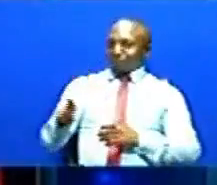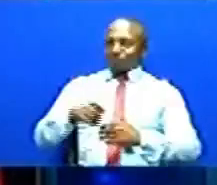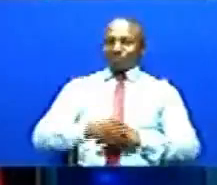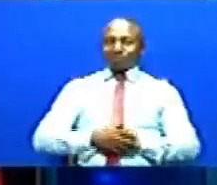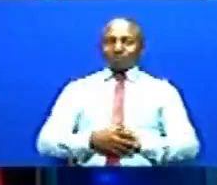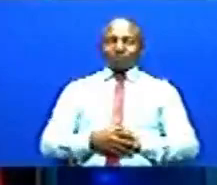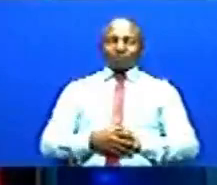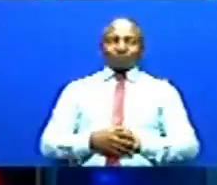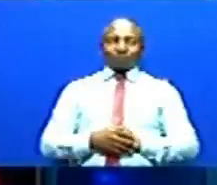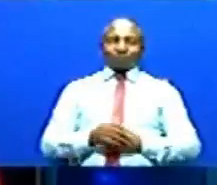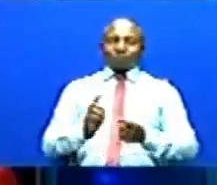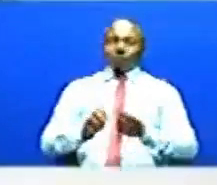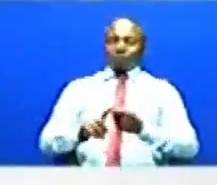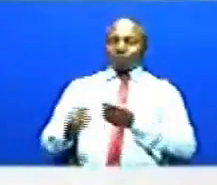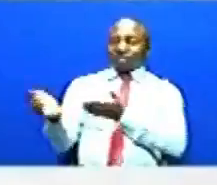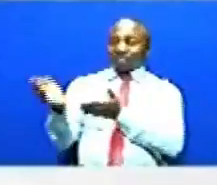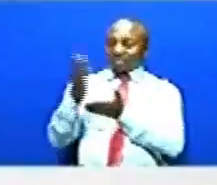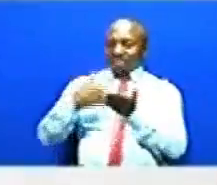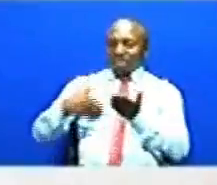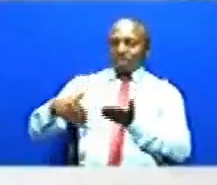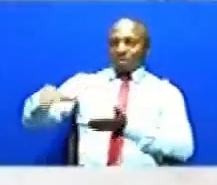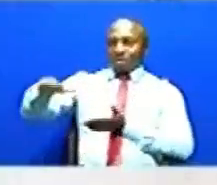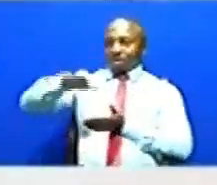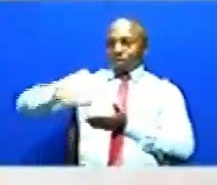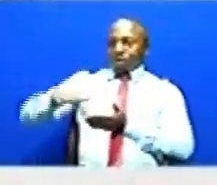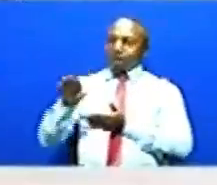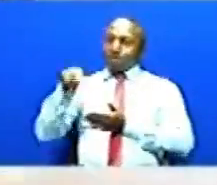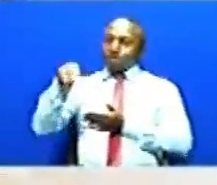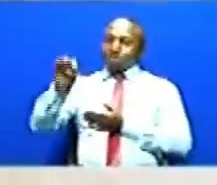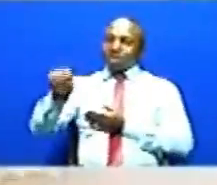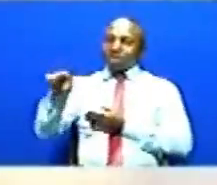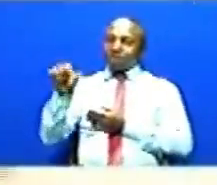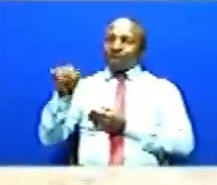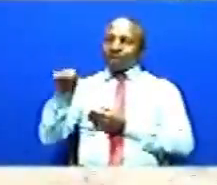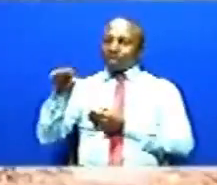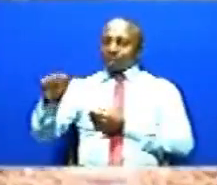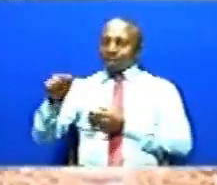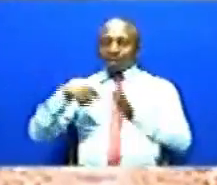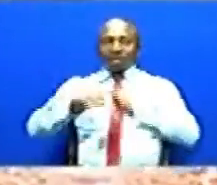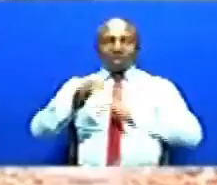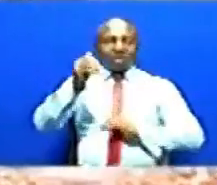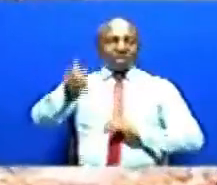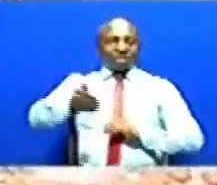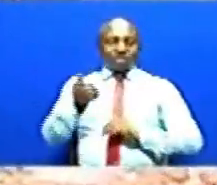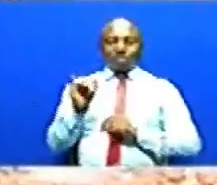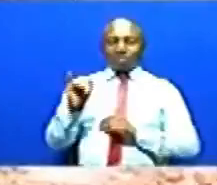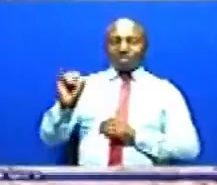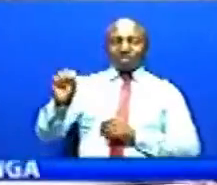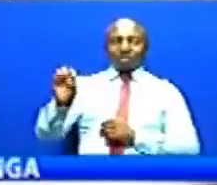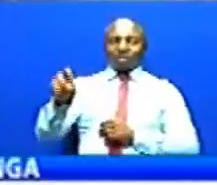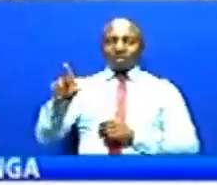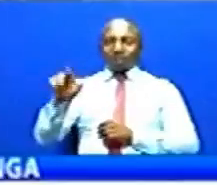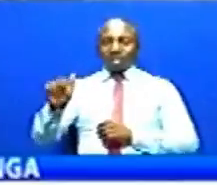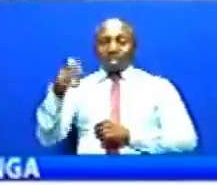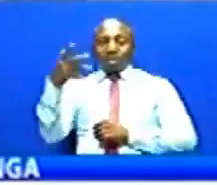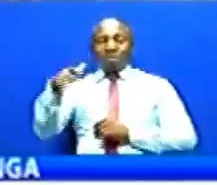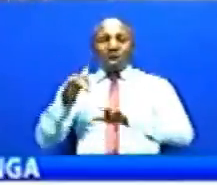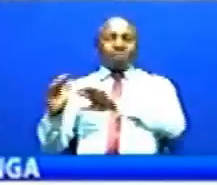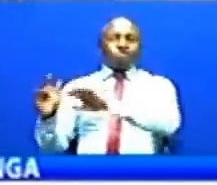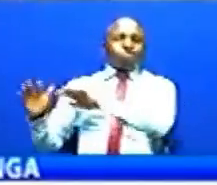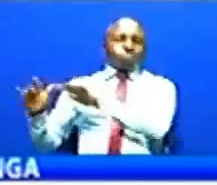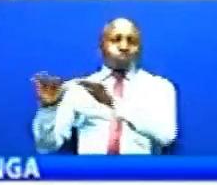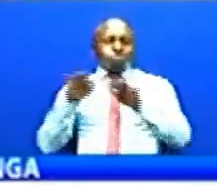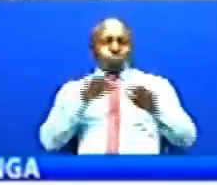Iringa. Sehemu ya kitongoji cha Mbingama kilichopo kijiji cha Isele ambacho kimefunikwa na